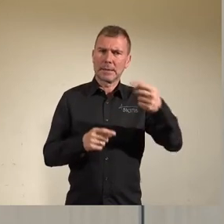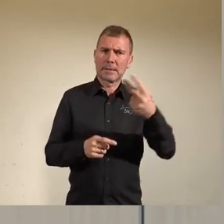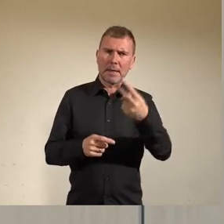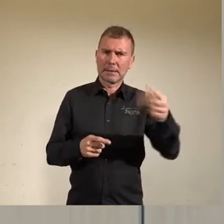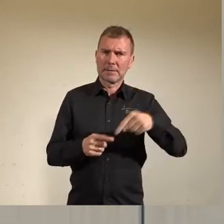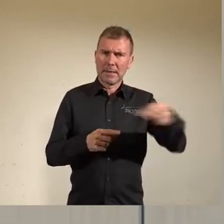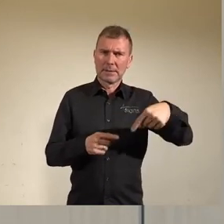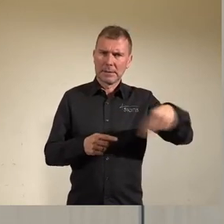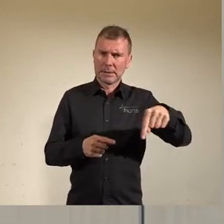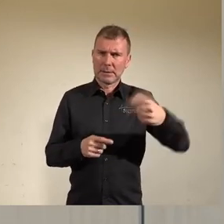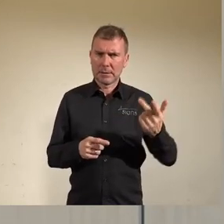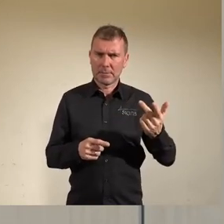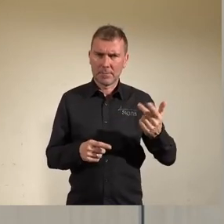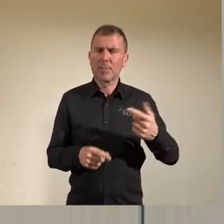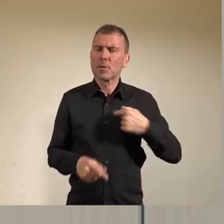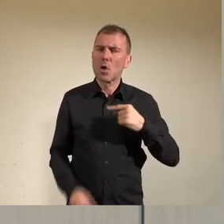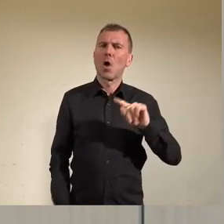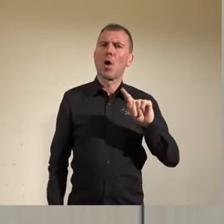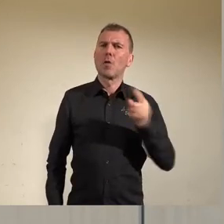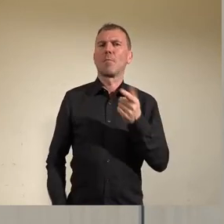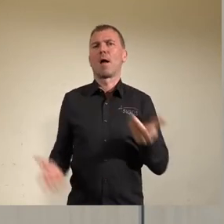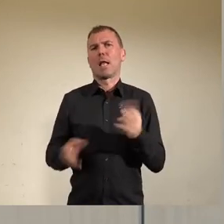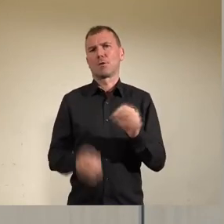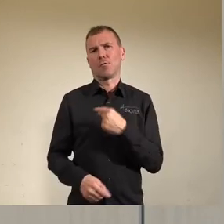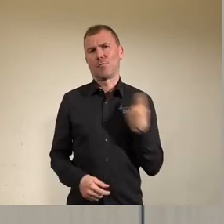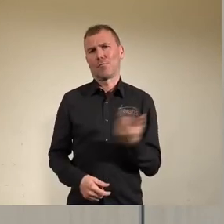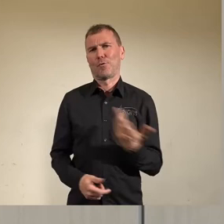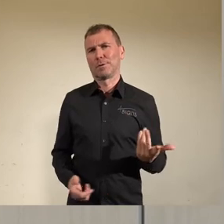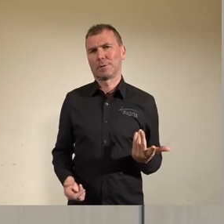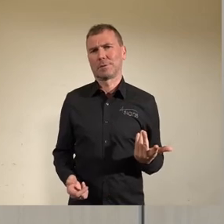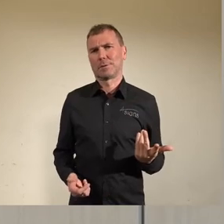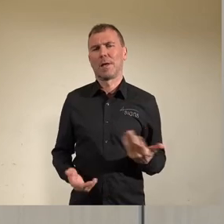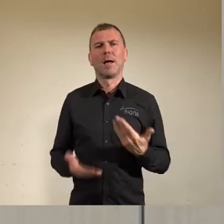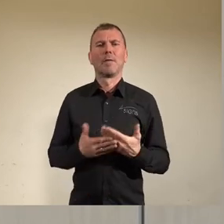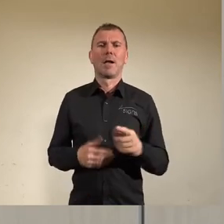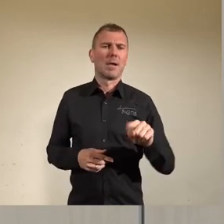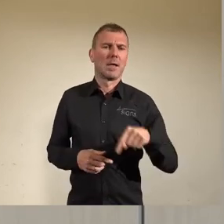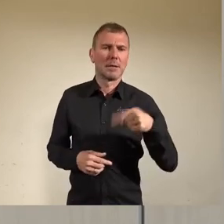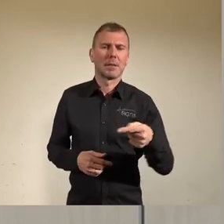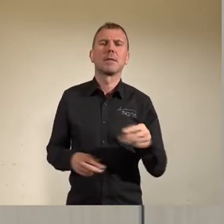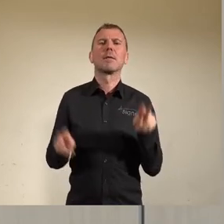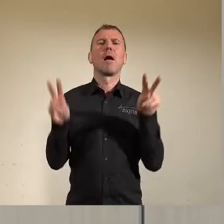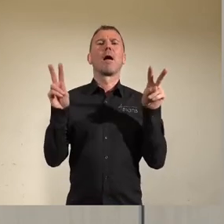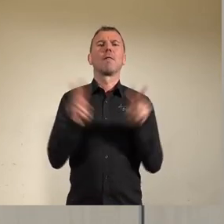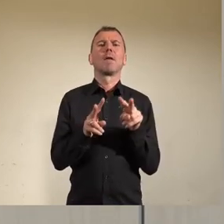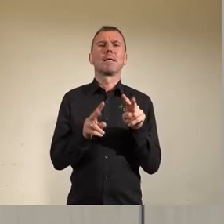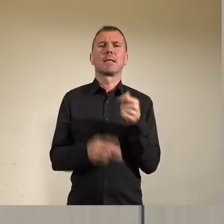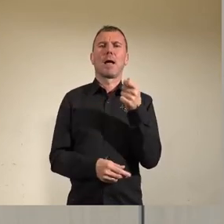2021-22 haben wir es dann noch mal ein Stück leichter, wie ich schon mal gesagt habe, weil wir dann nämlich weniger